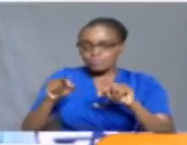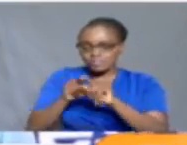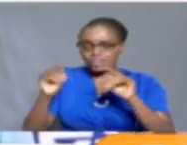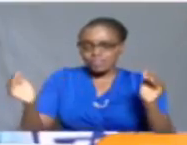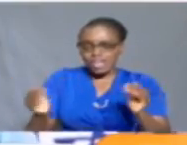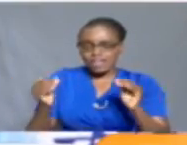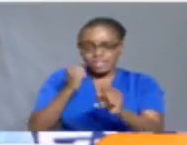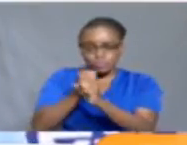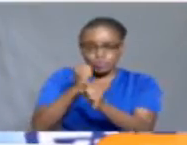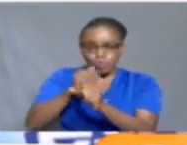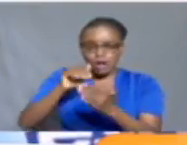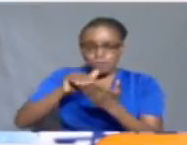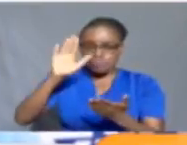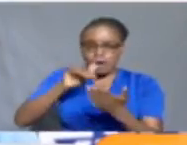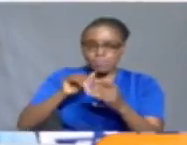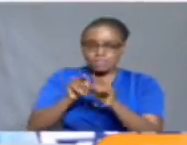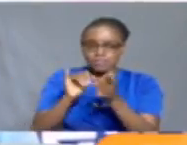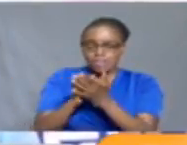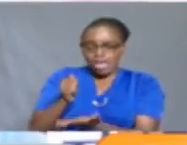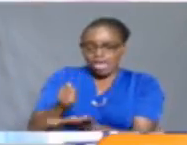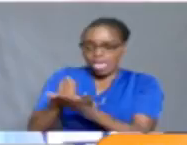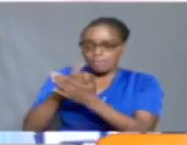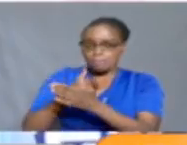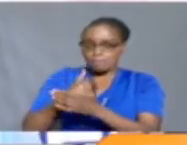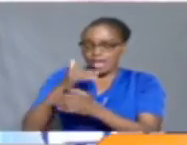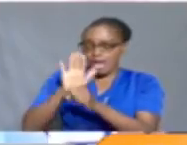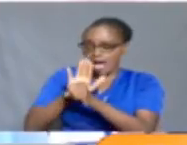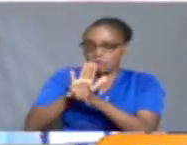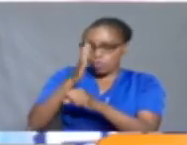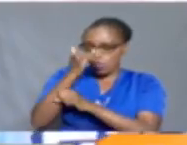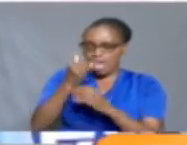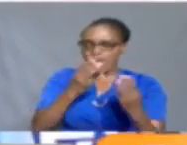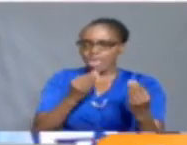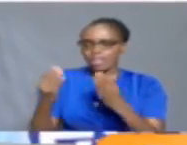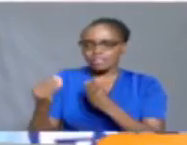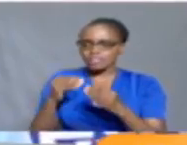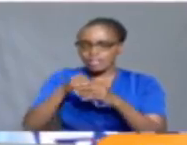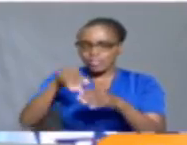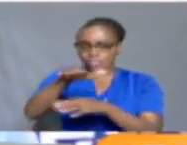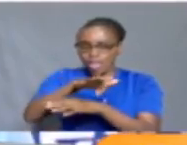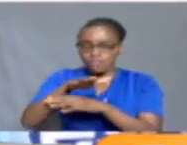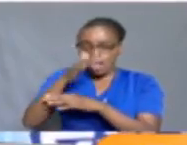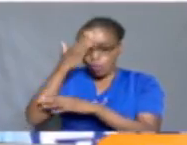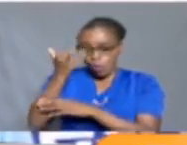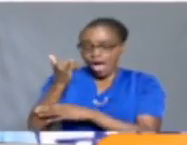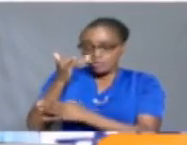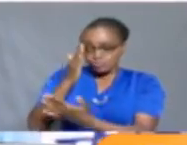ya kufanya bidii na kwangu imenisaidia sana kwa sababu itakuwa na kazi rahisi kwa uwanja kwa sababu najua bidii yao itawapa kitu.